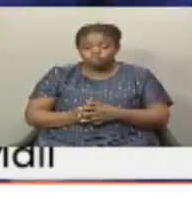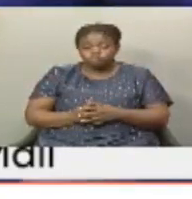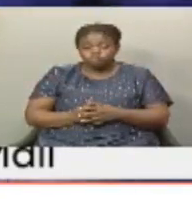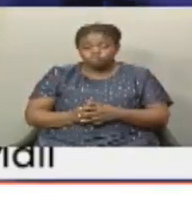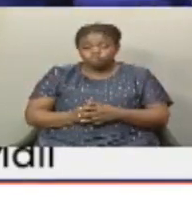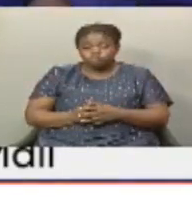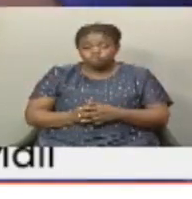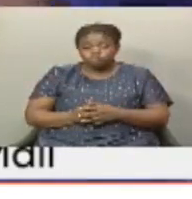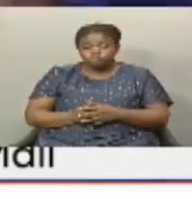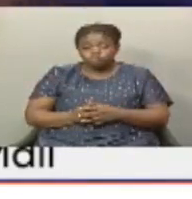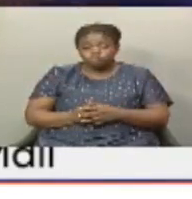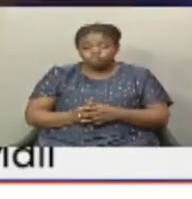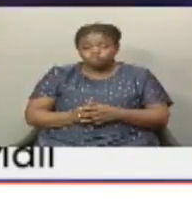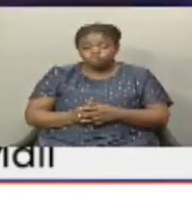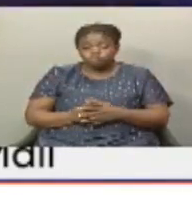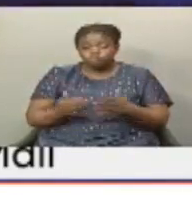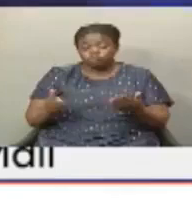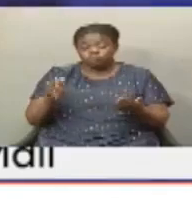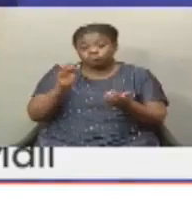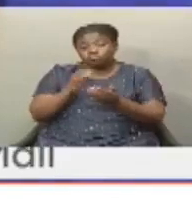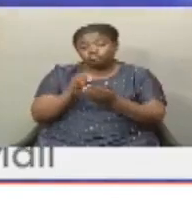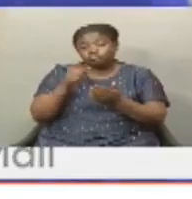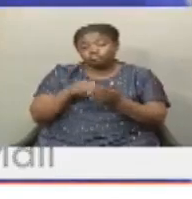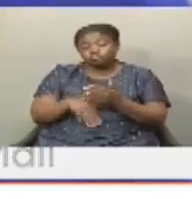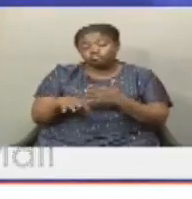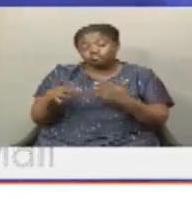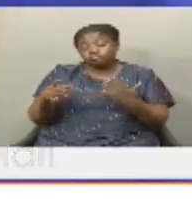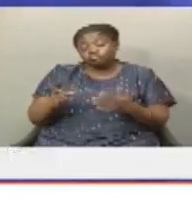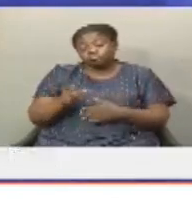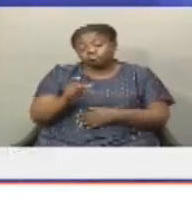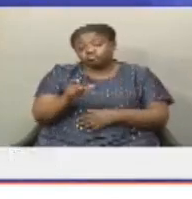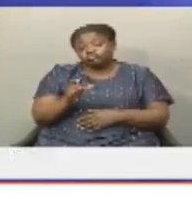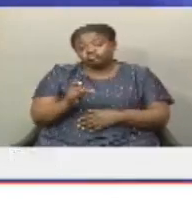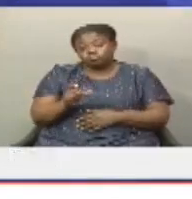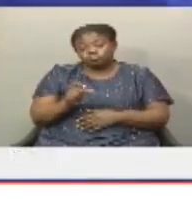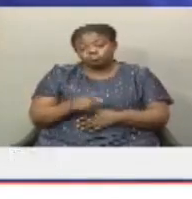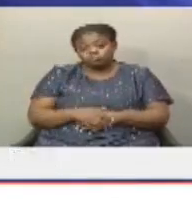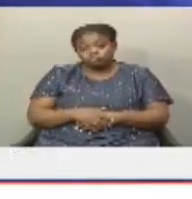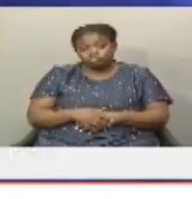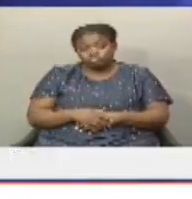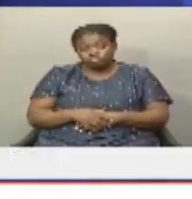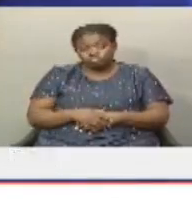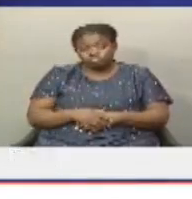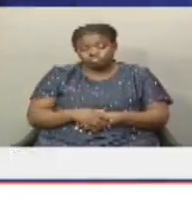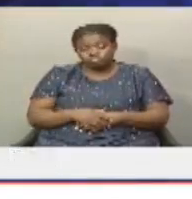g'enjuba, netereka ku battery netereka amaanyi ago ku